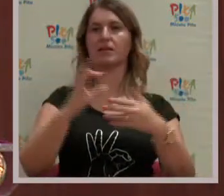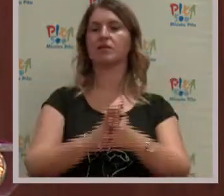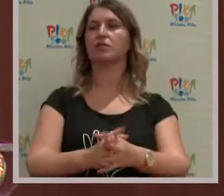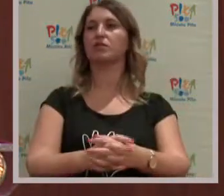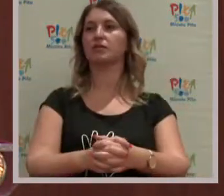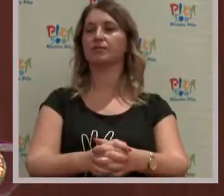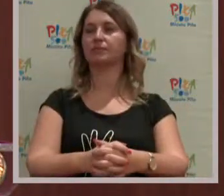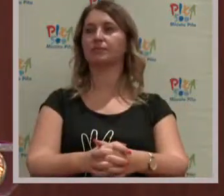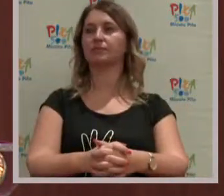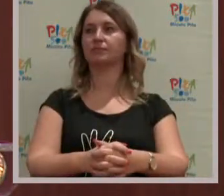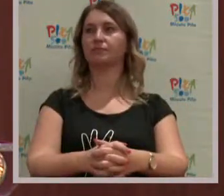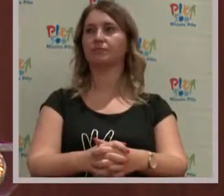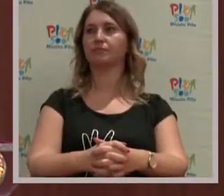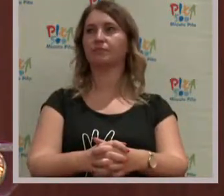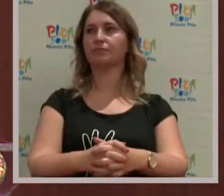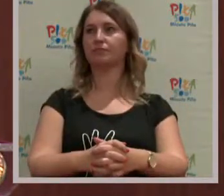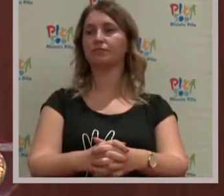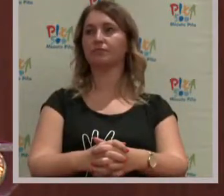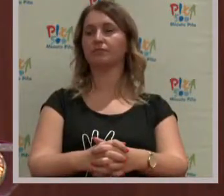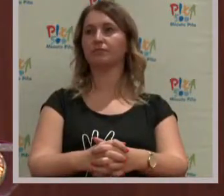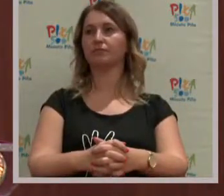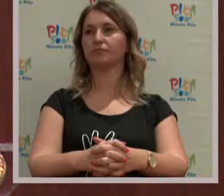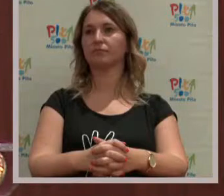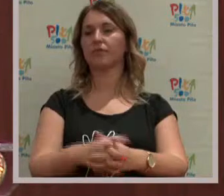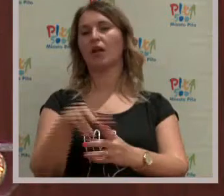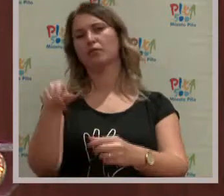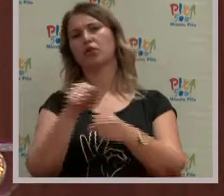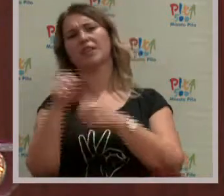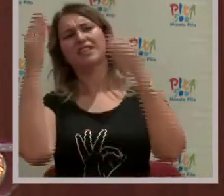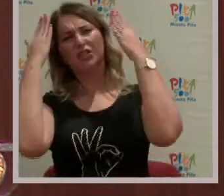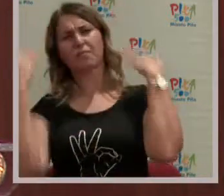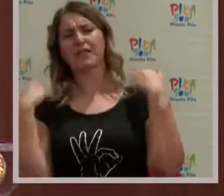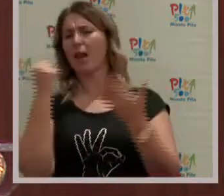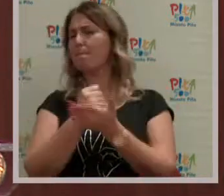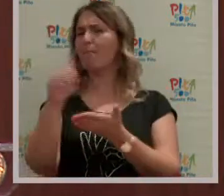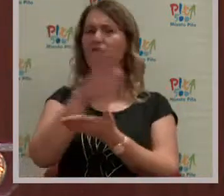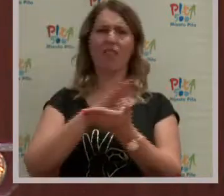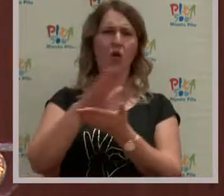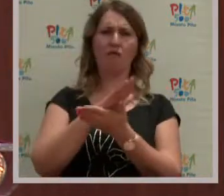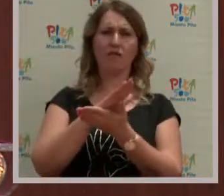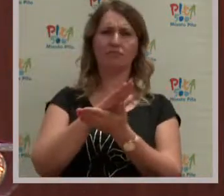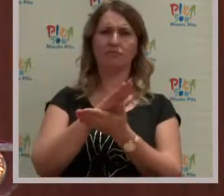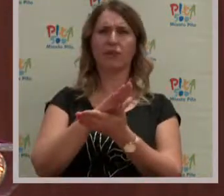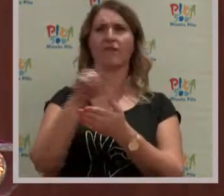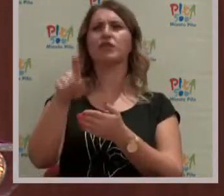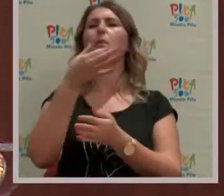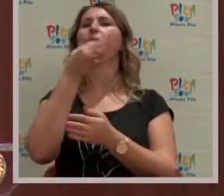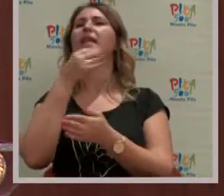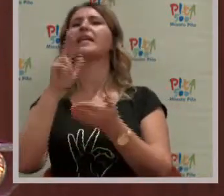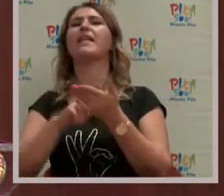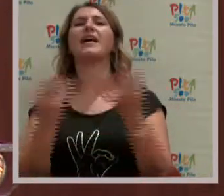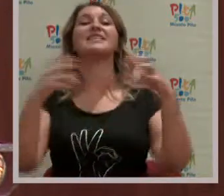tylko, ponieważ jest to szpital powiatowy, to na sesji raczej powiatu by trzeba było o to pytać.